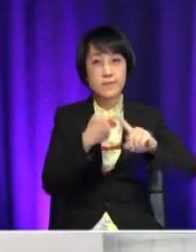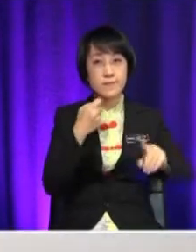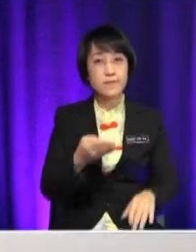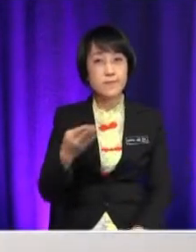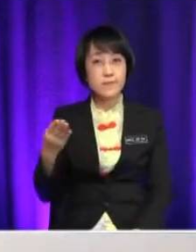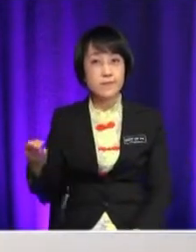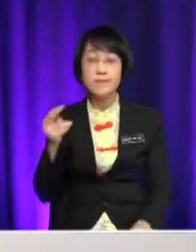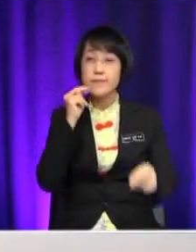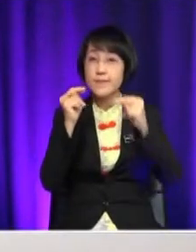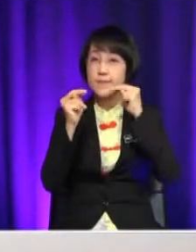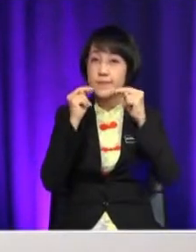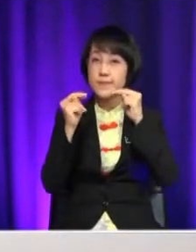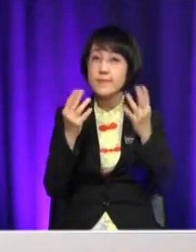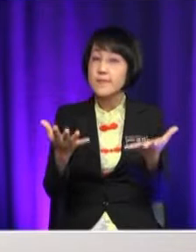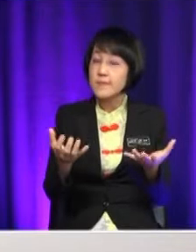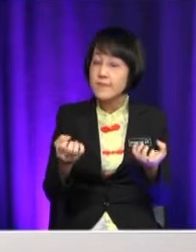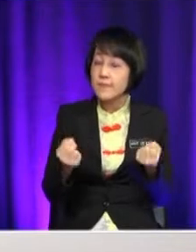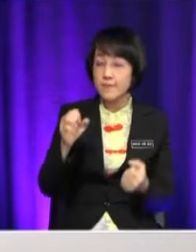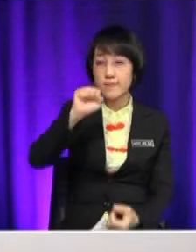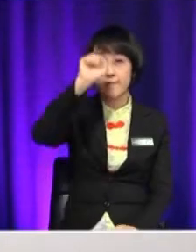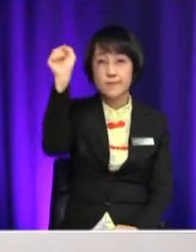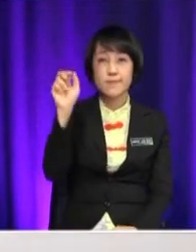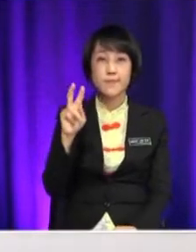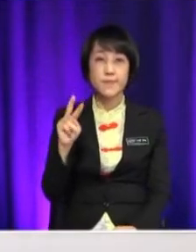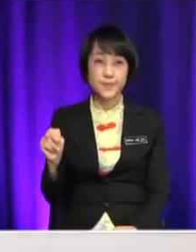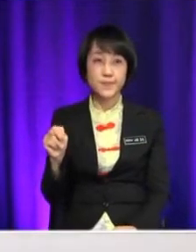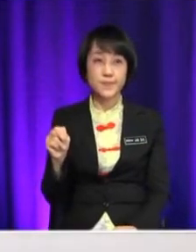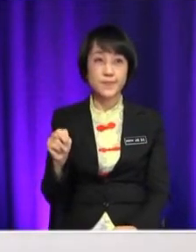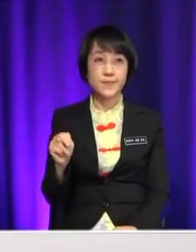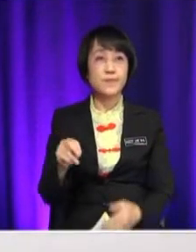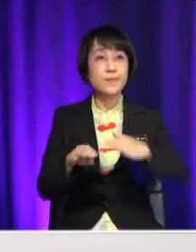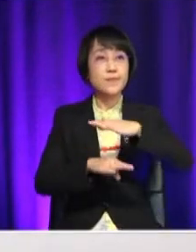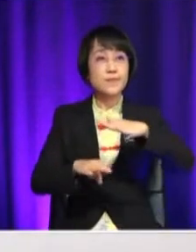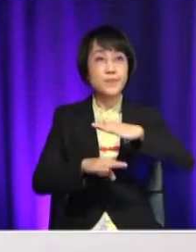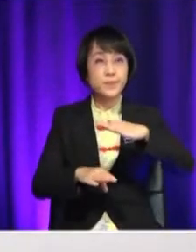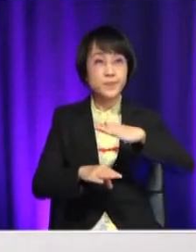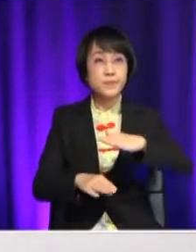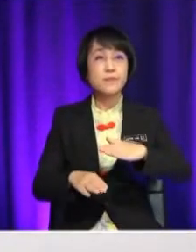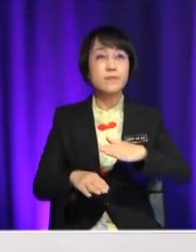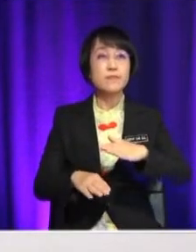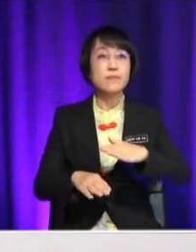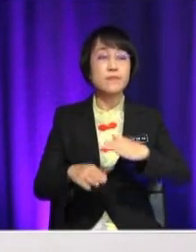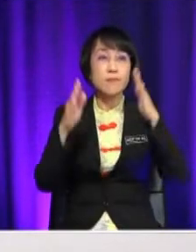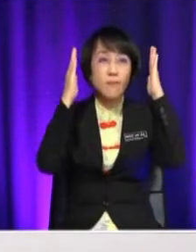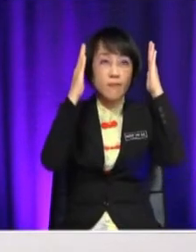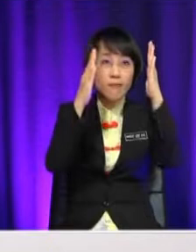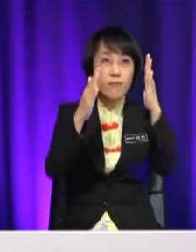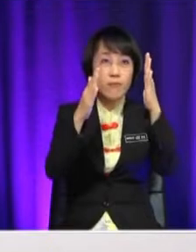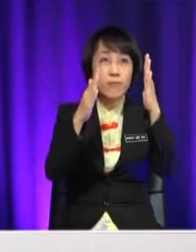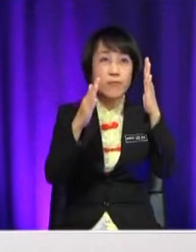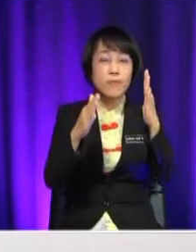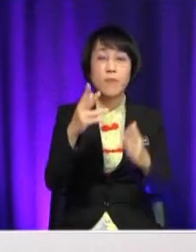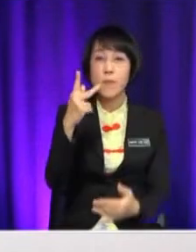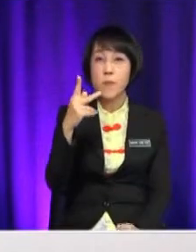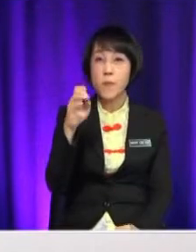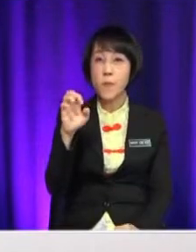akhir sekali menyatakan kehendak soalan. Yang bawah ni lebih kepada kerangka lah. Ya, kerangka mengenai isi satu, isi dua, isi